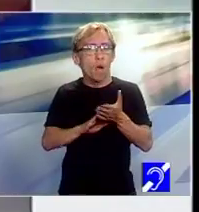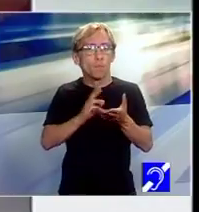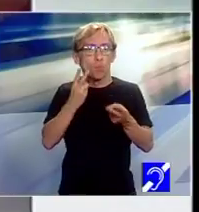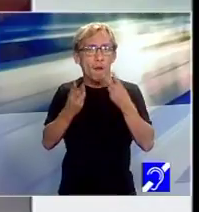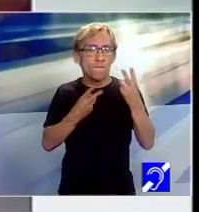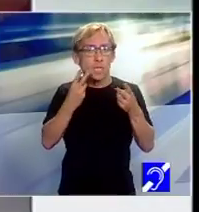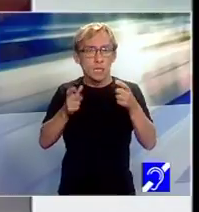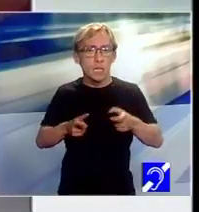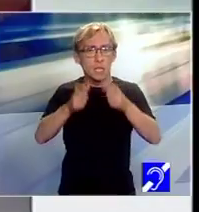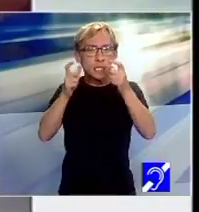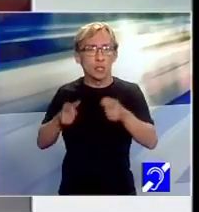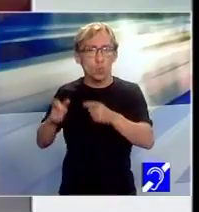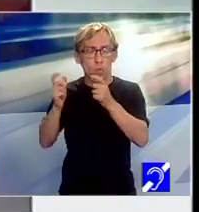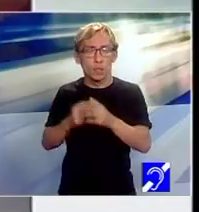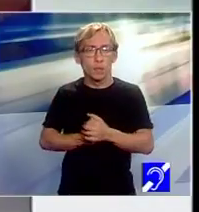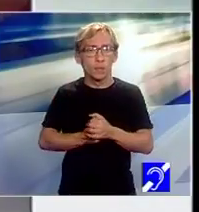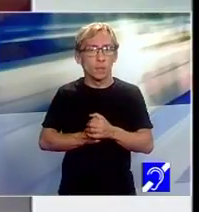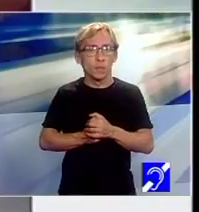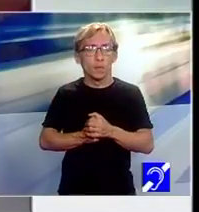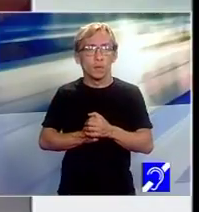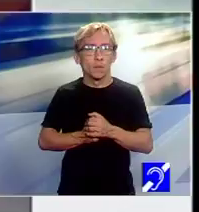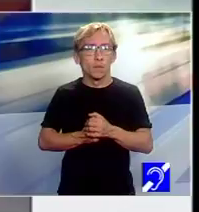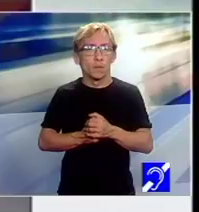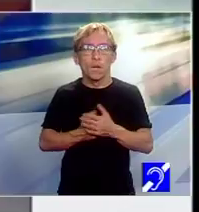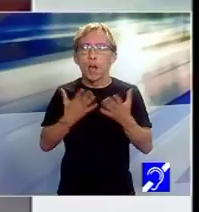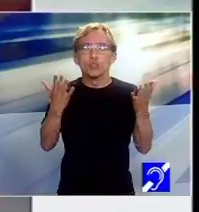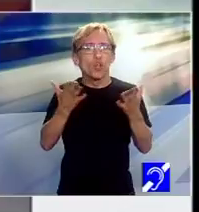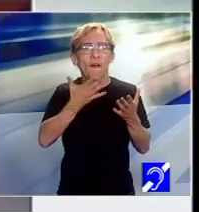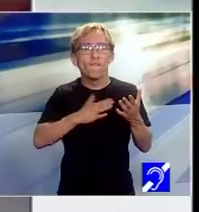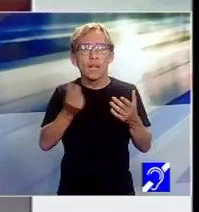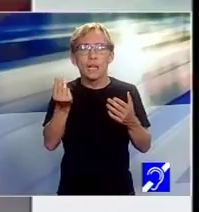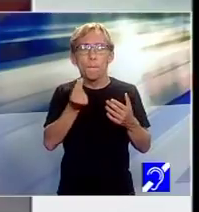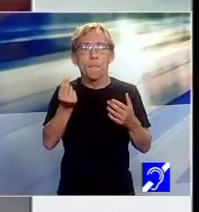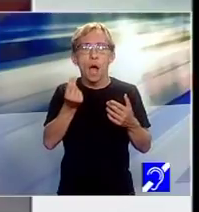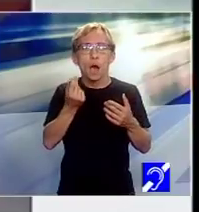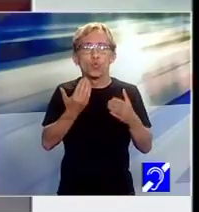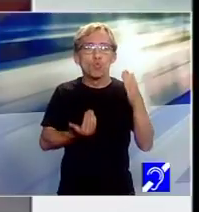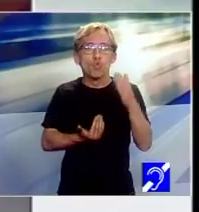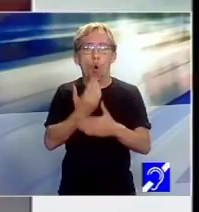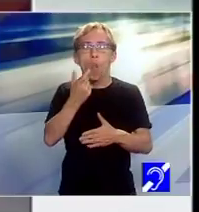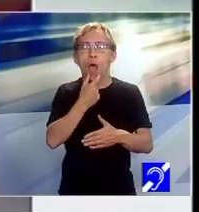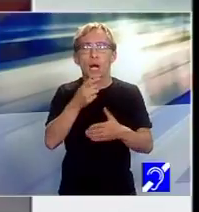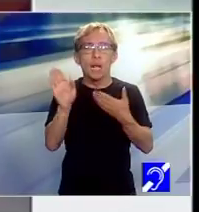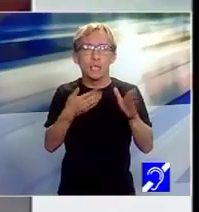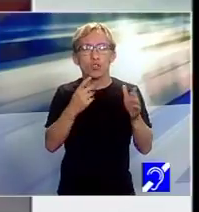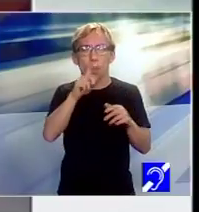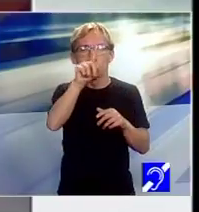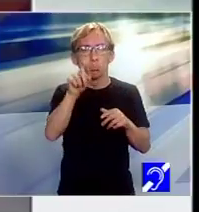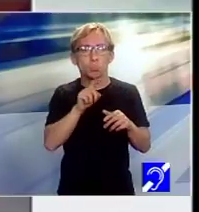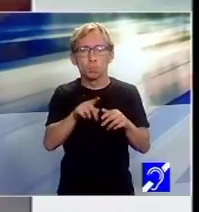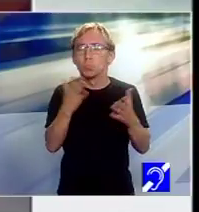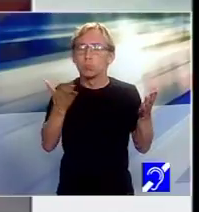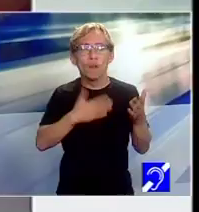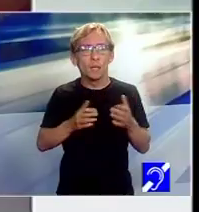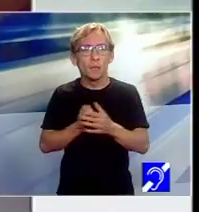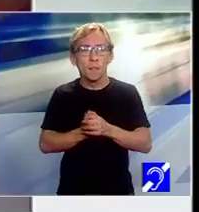aceste instituții. Ce vă doriți pentru noul an care urmează să înceapă? Păi, mă refer fiind,